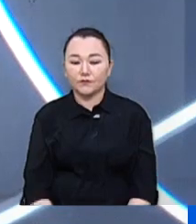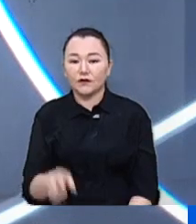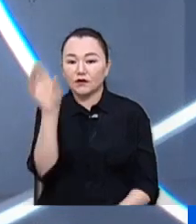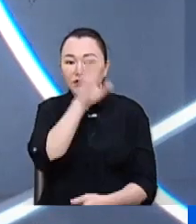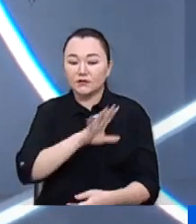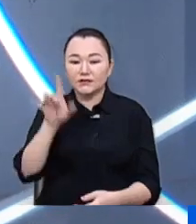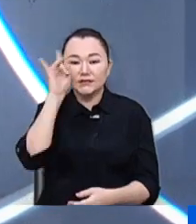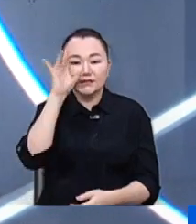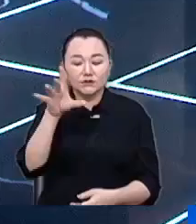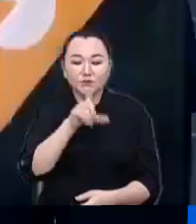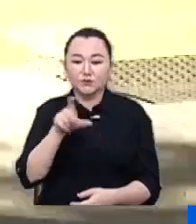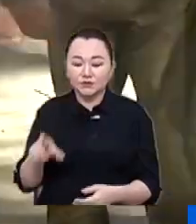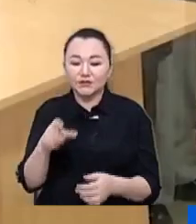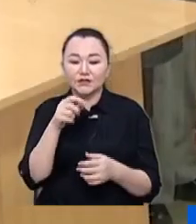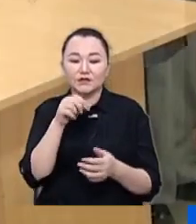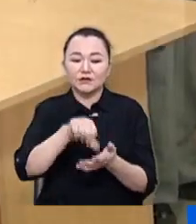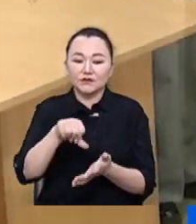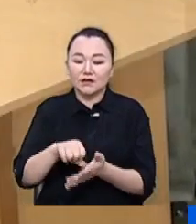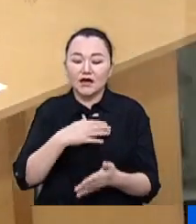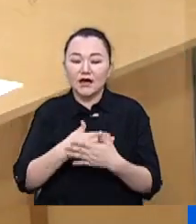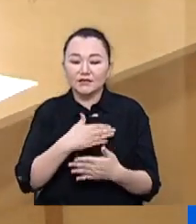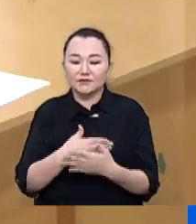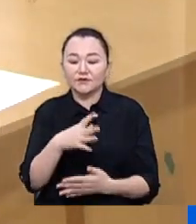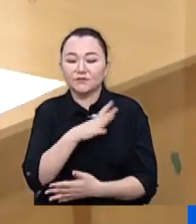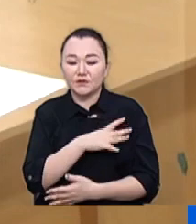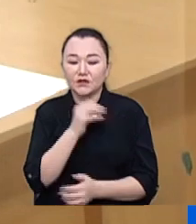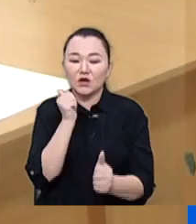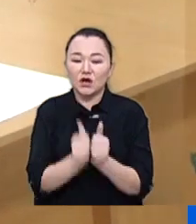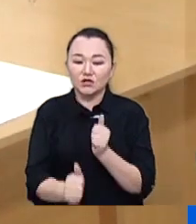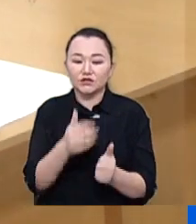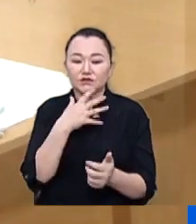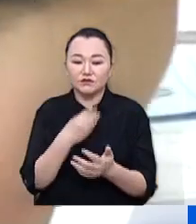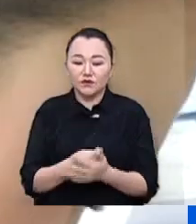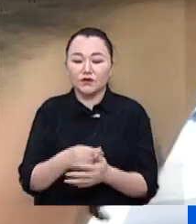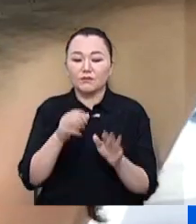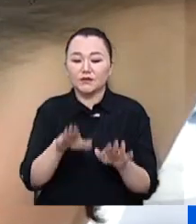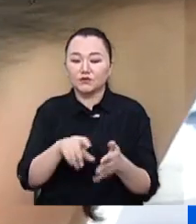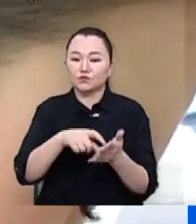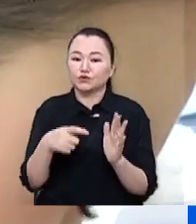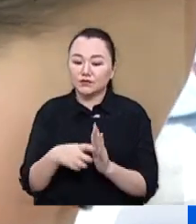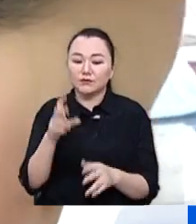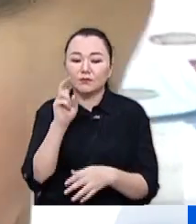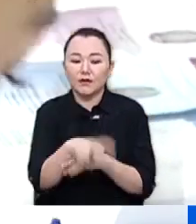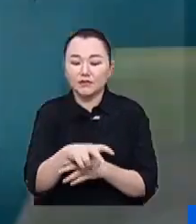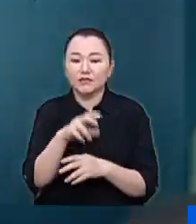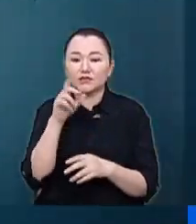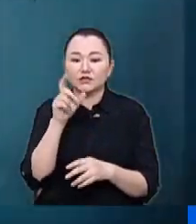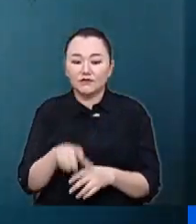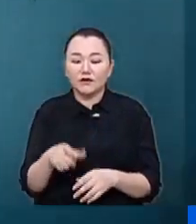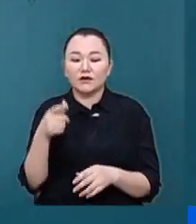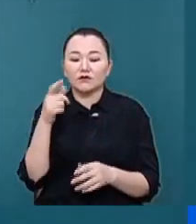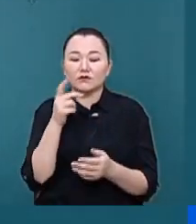Елімізге танымал адамдар да саяси науқанға белсене қатысты. Әр қайсысы өздері белгіленген сайлау учаскелеріне барып, азаматтық парызын